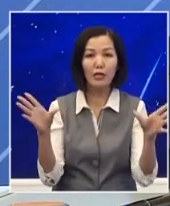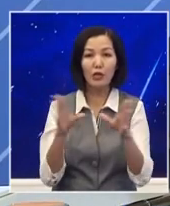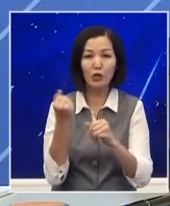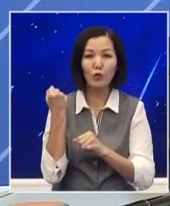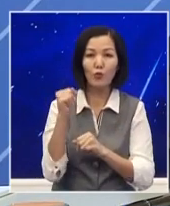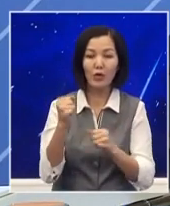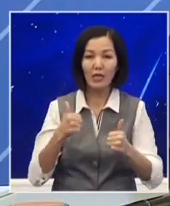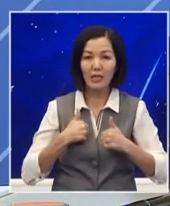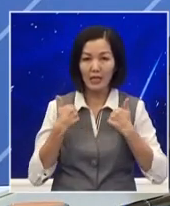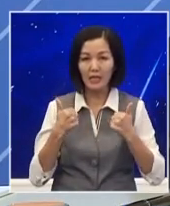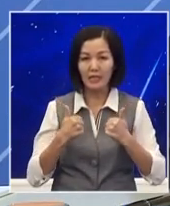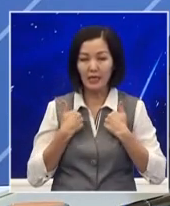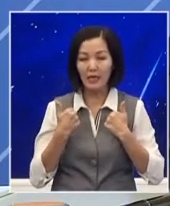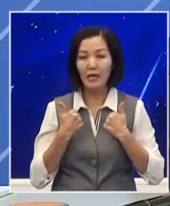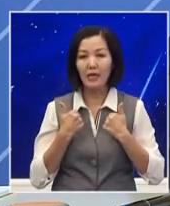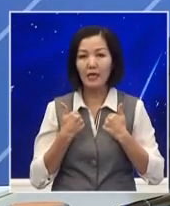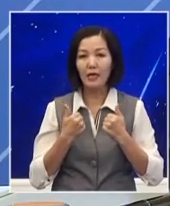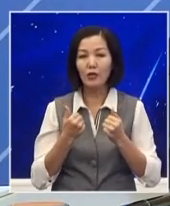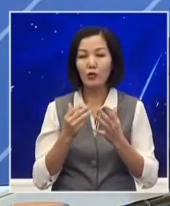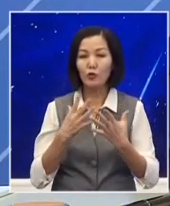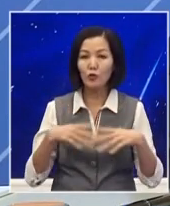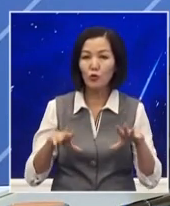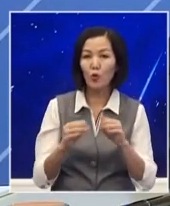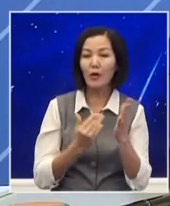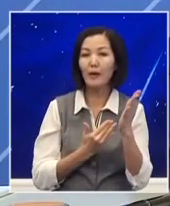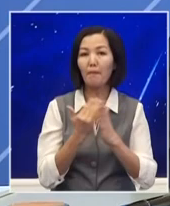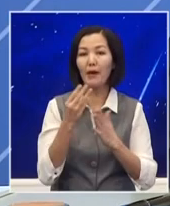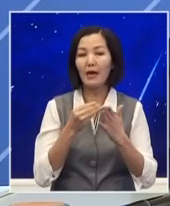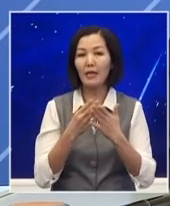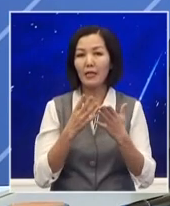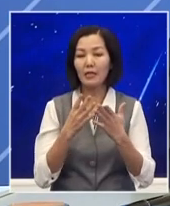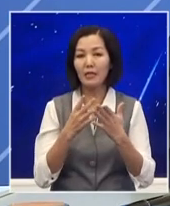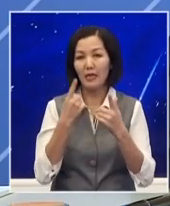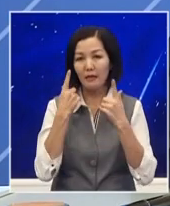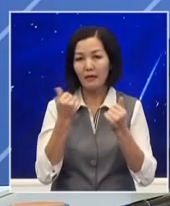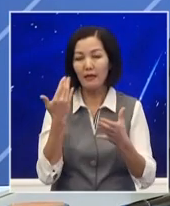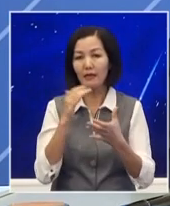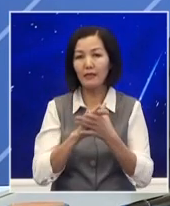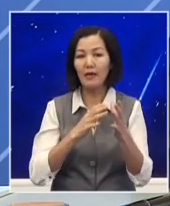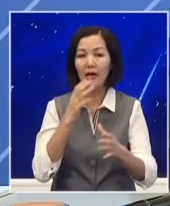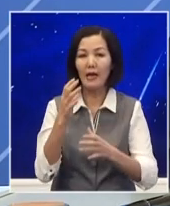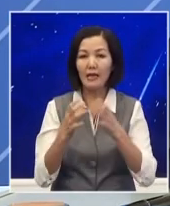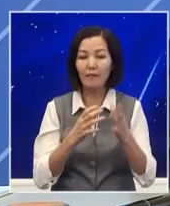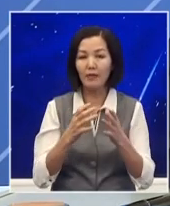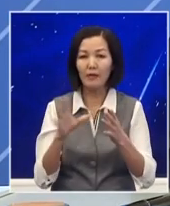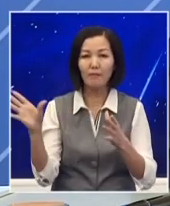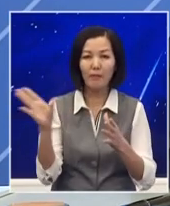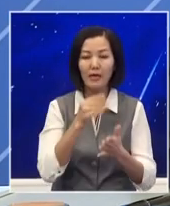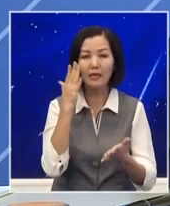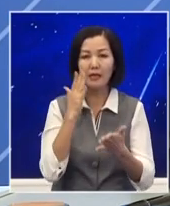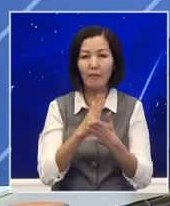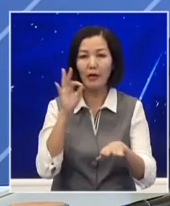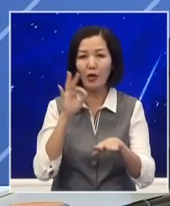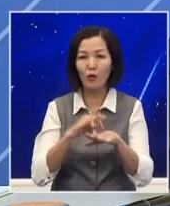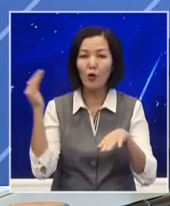құндылықтарды жоғары бағалайтын қоғам екенімізді таныттық. Әлемді жайлаған індет қайрым